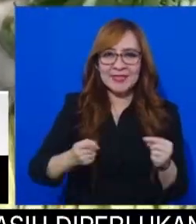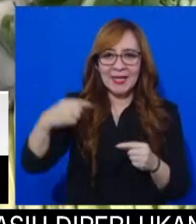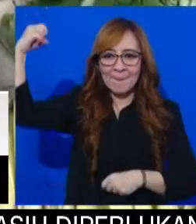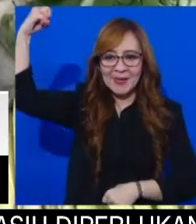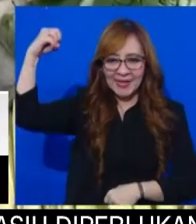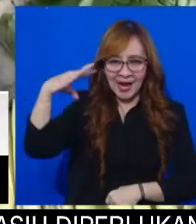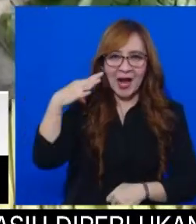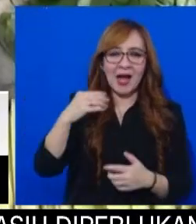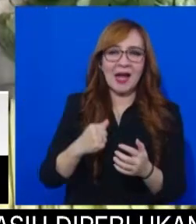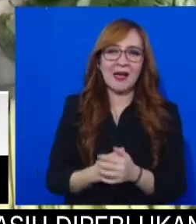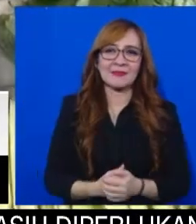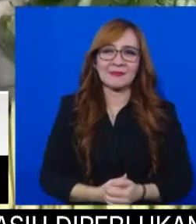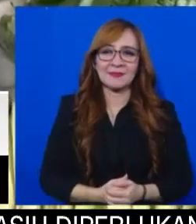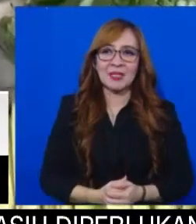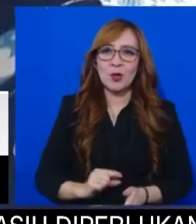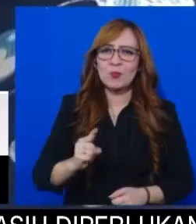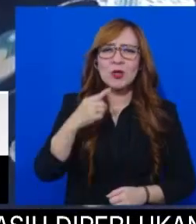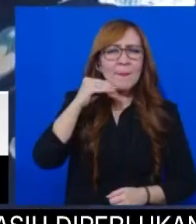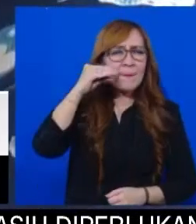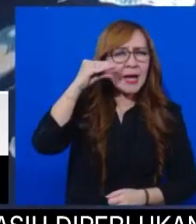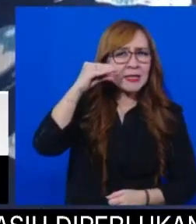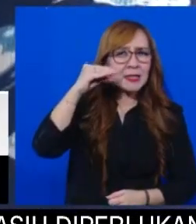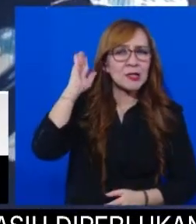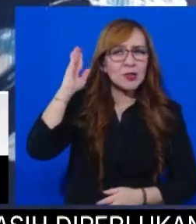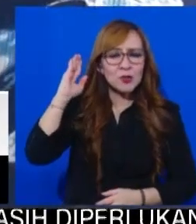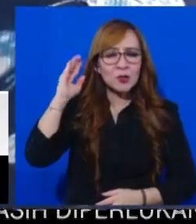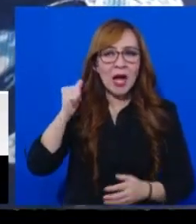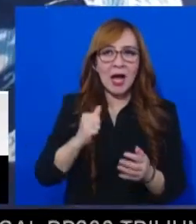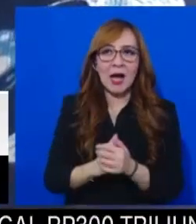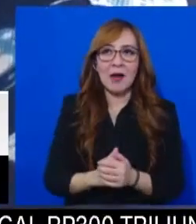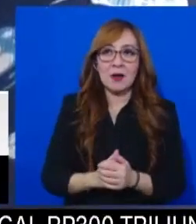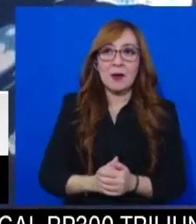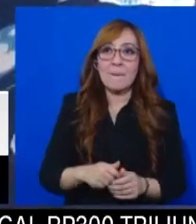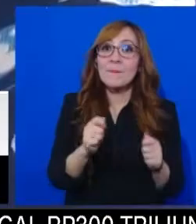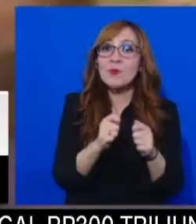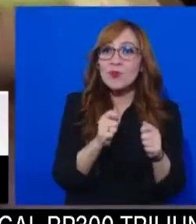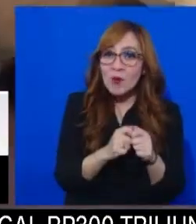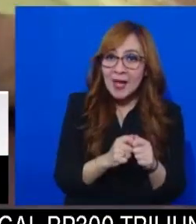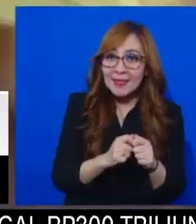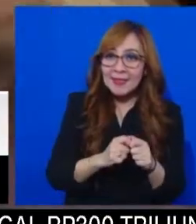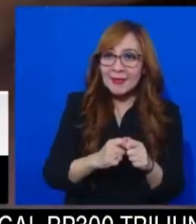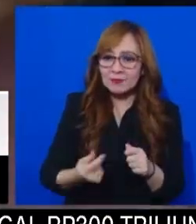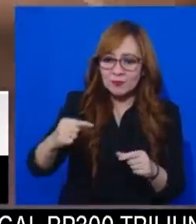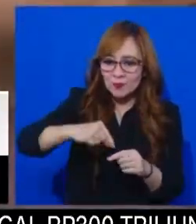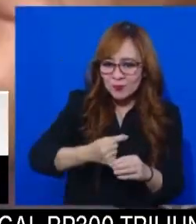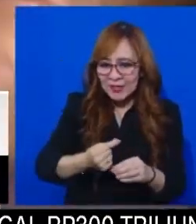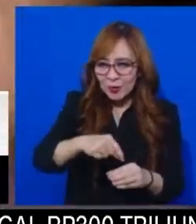Pasar Bongkaran, Kabupaten Tuban, sejak pagi mulai sibuk membuat selongsong ketupat berbahan daun lontar serta janur.